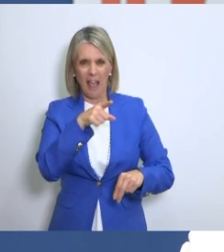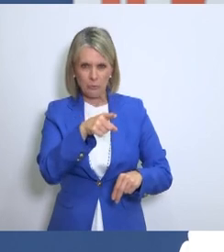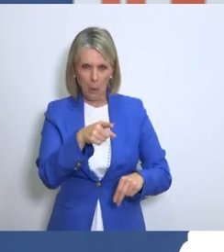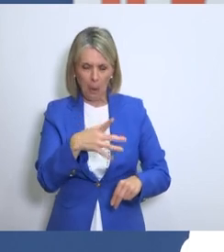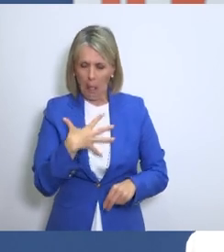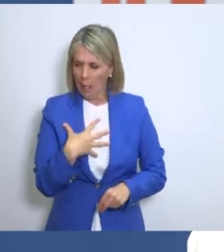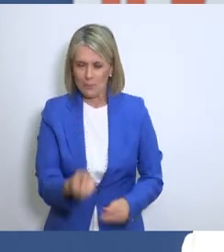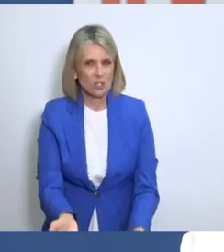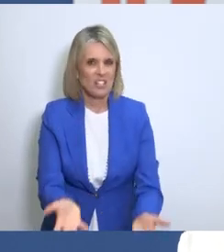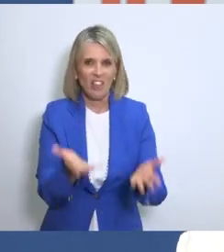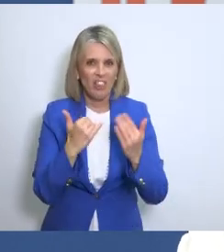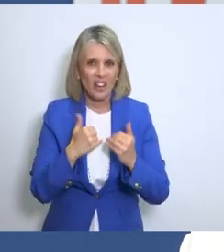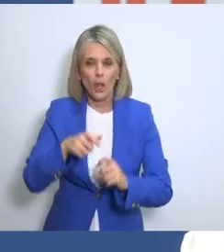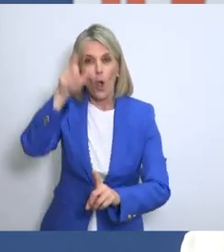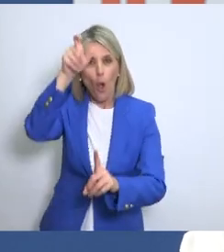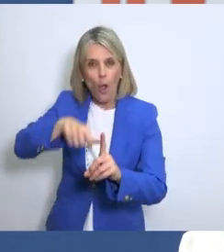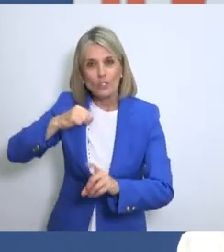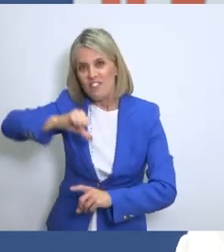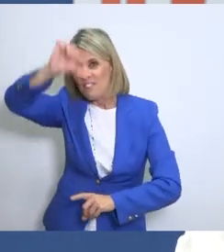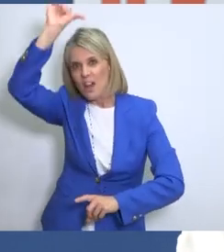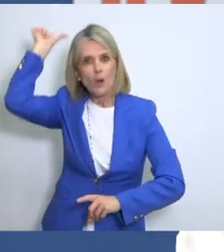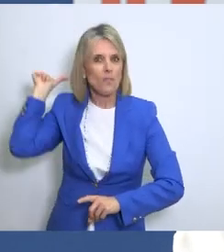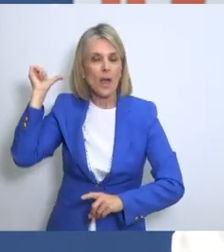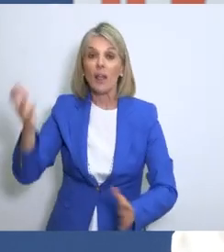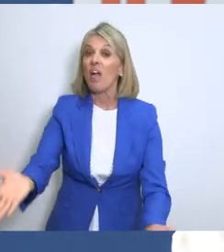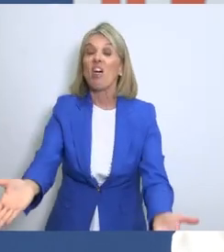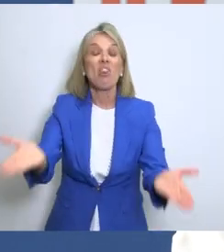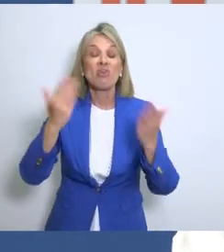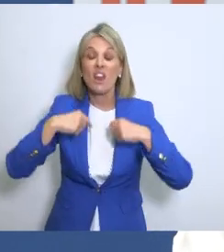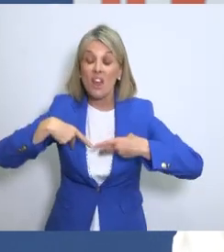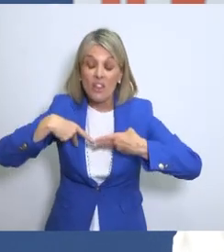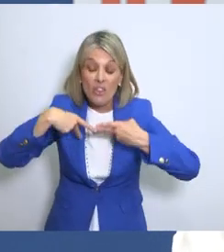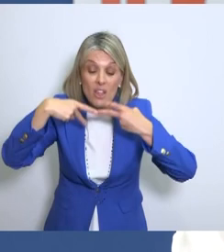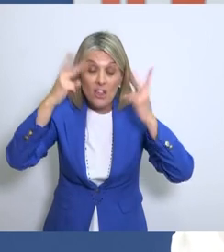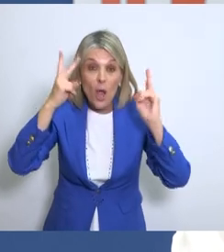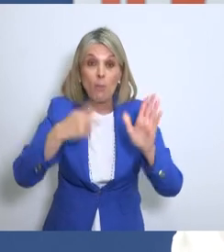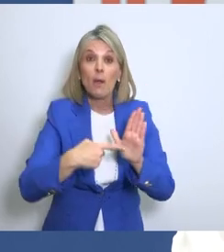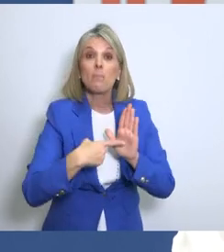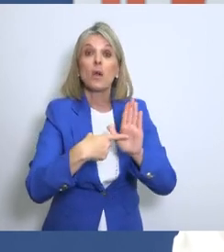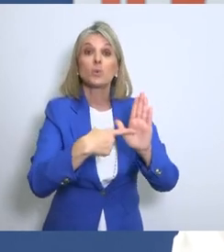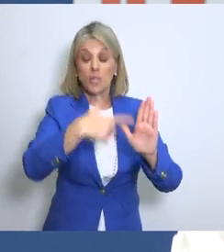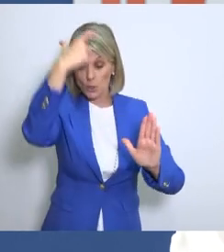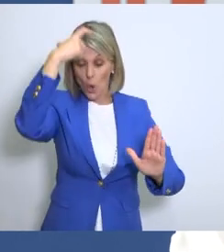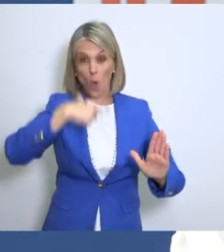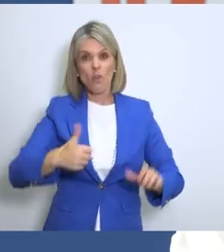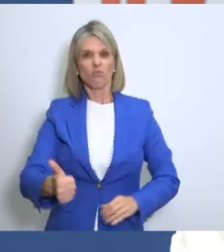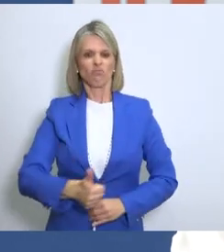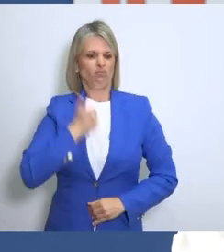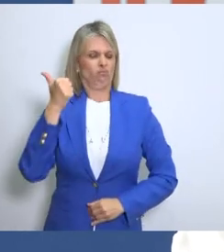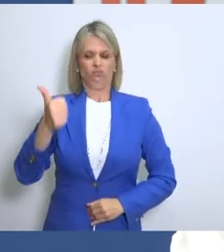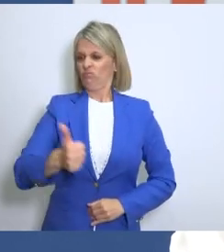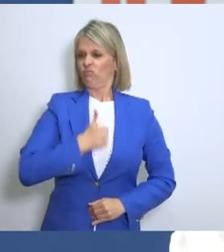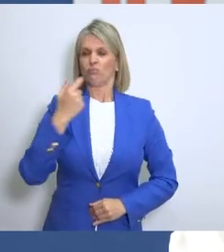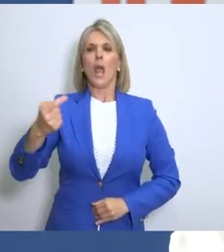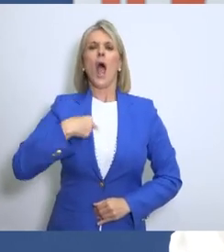αναξιόπιστες. Ο ίδιος ο Βαρουφάκης δεν έχει κανένα δικαίωμα να παρουσιάζεται αλαζονικά ως